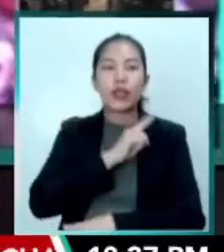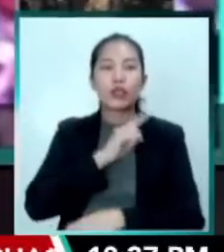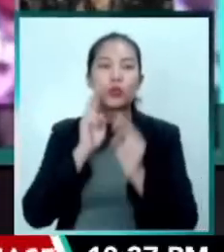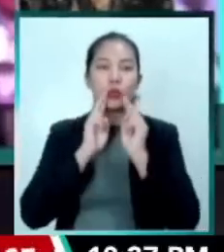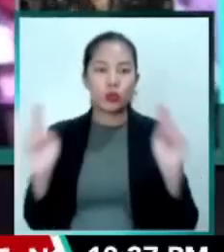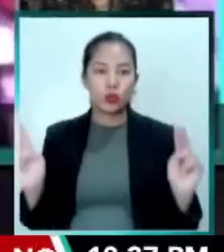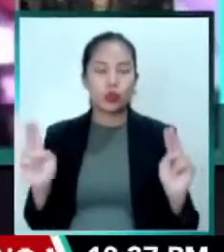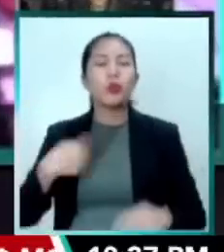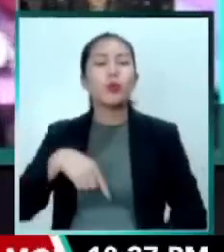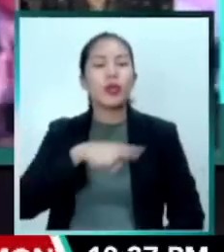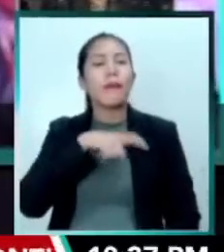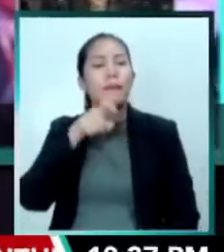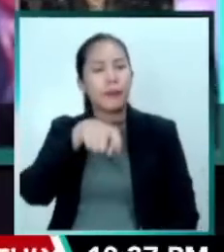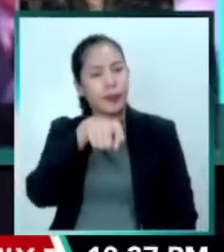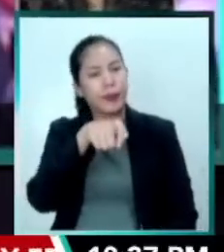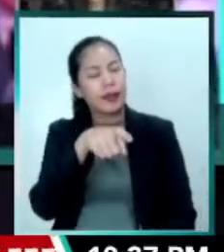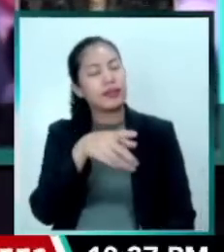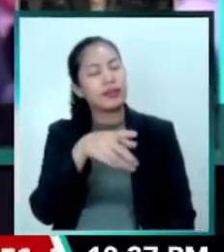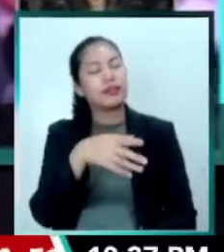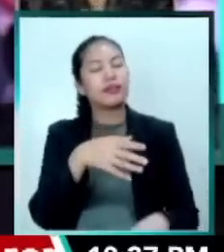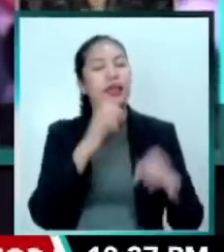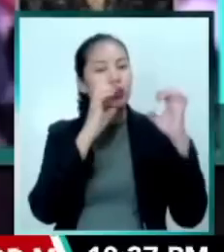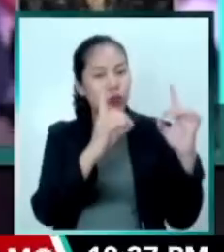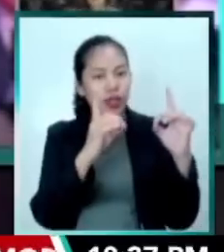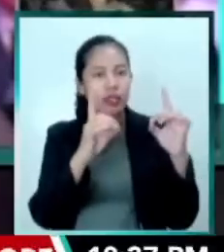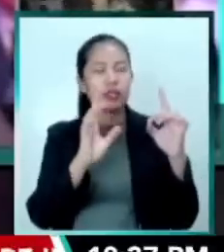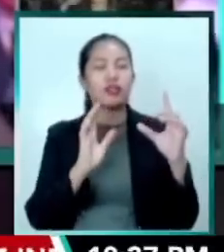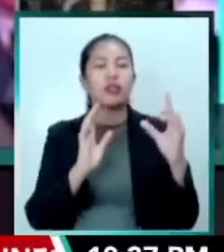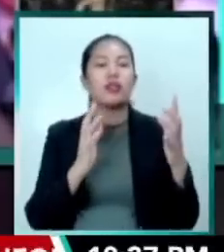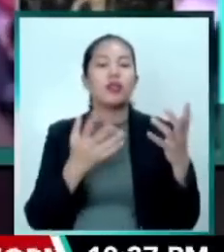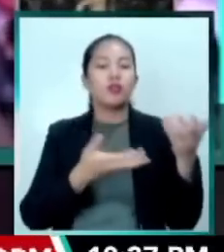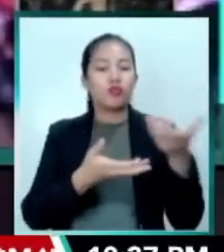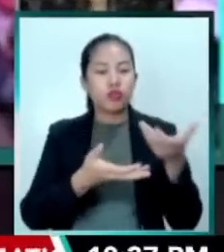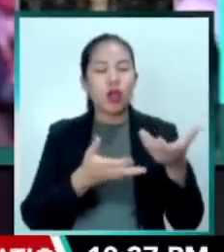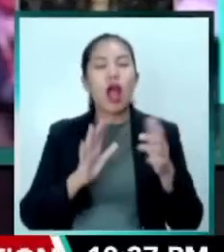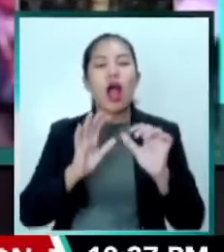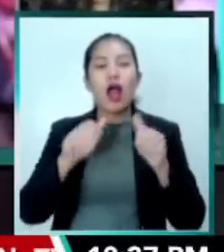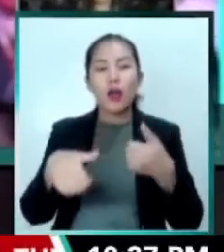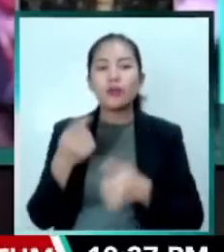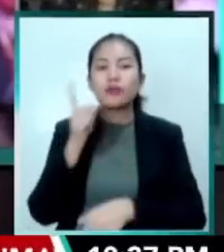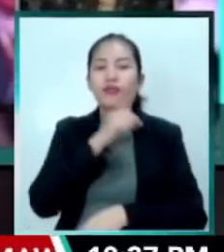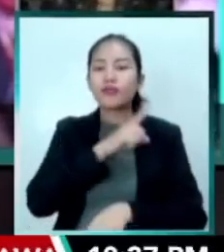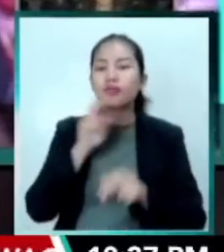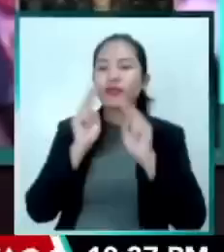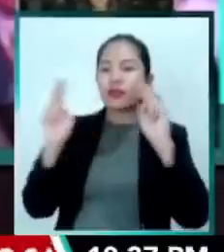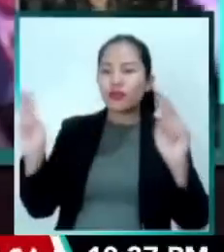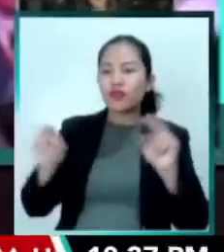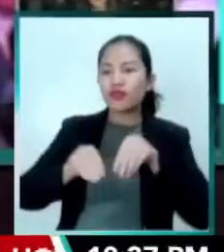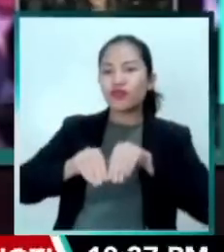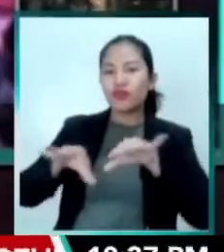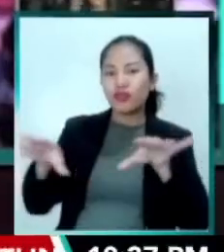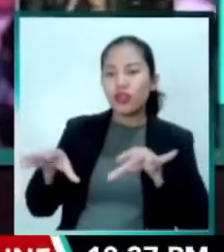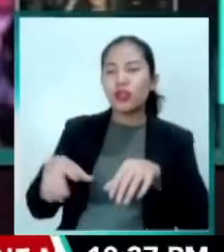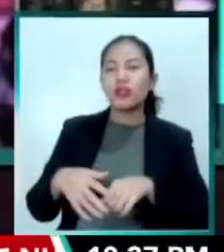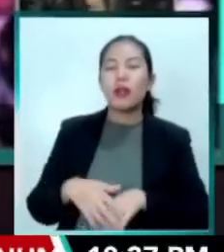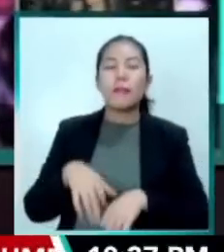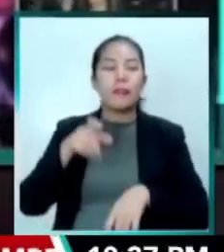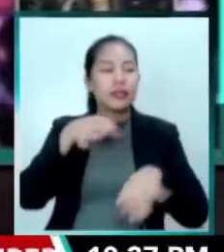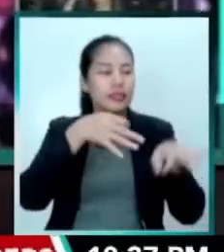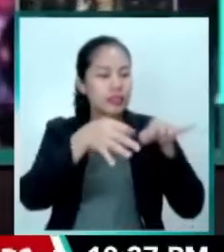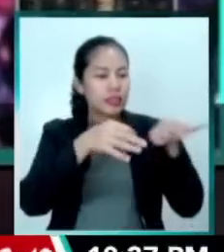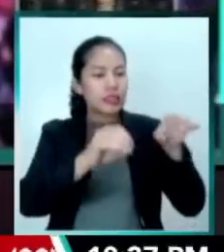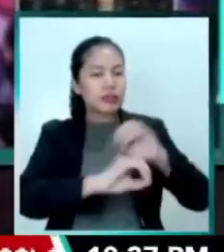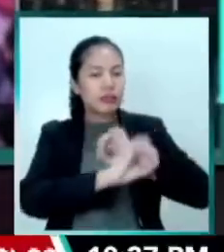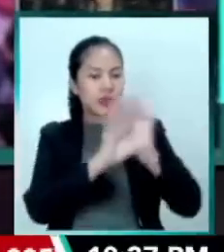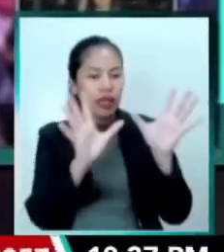kung papaano pinapalaganap ang kasinungalingan, kung bakit ito pinapaniwalaan,